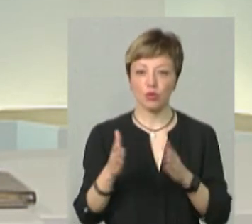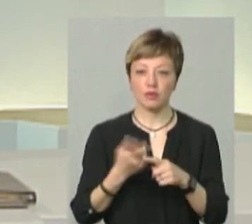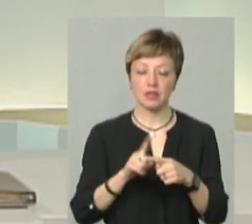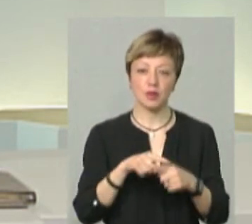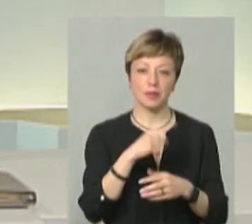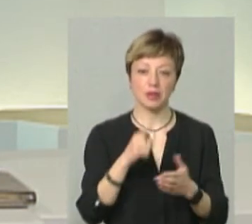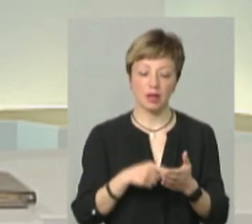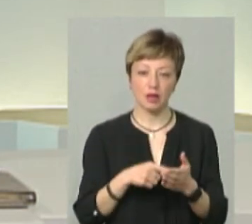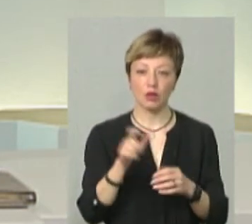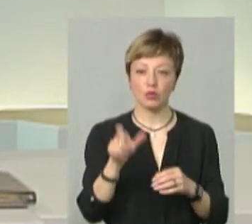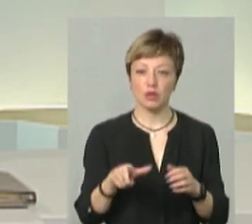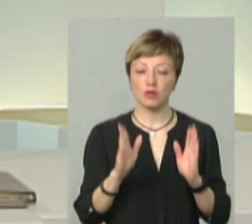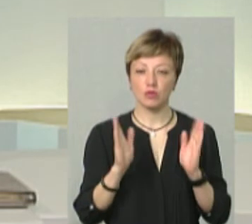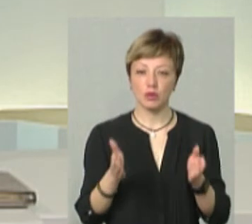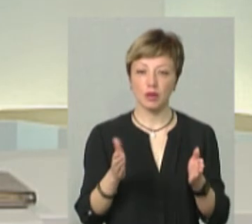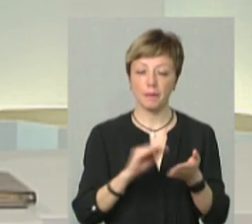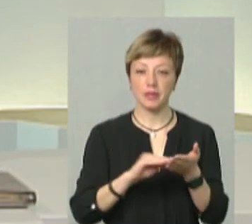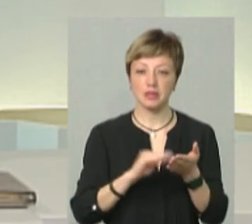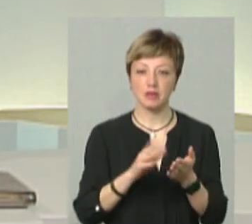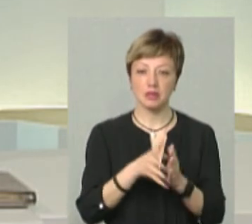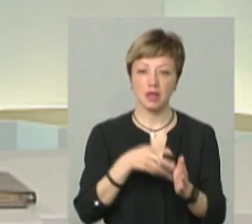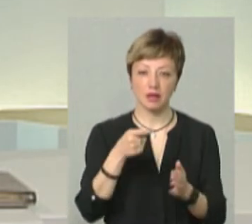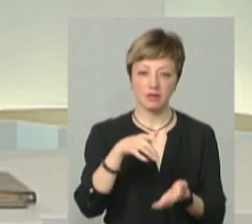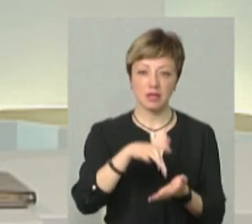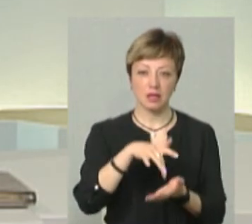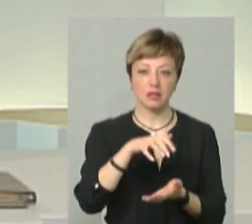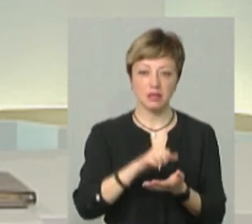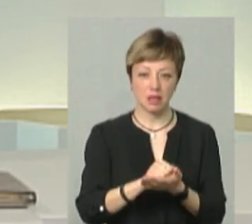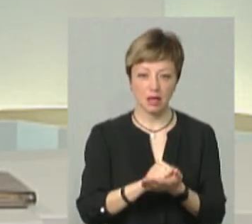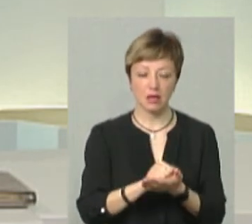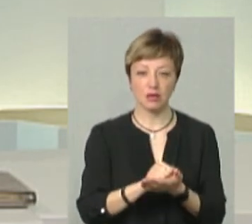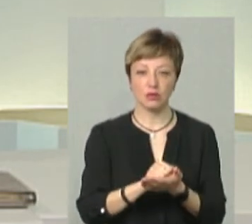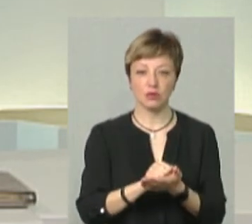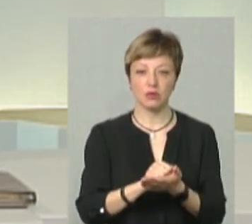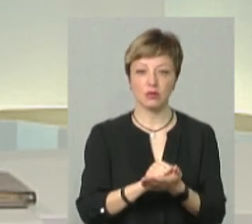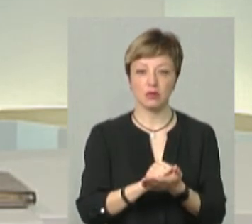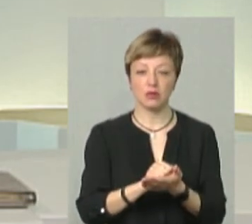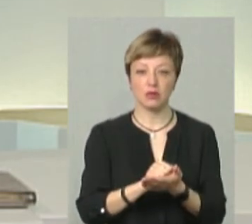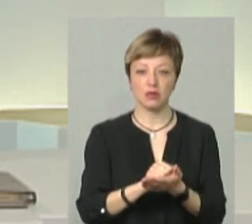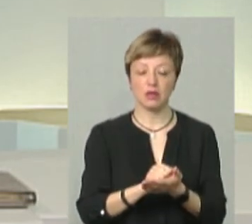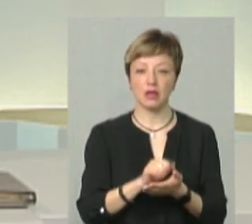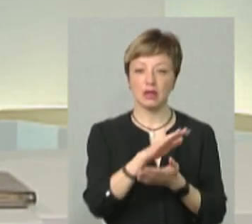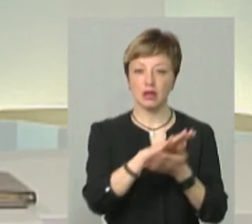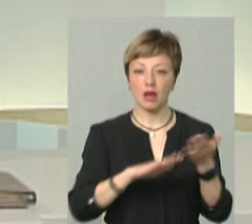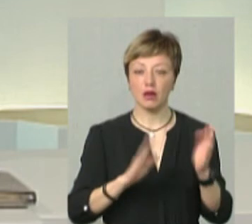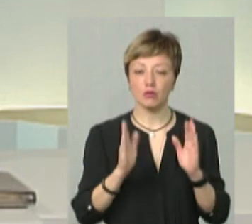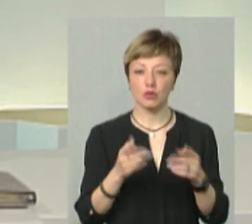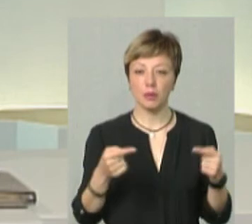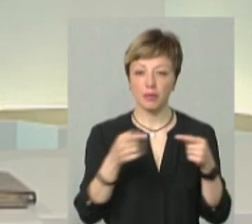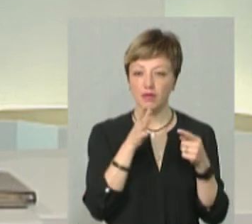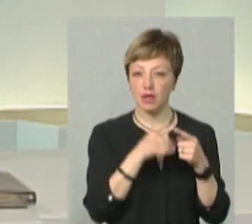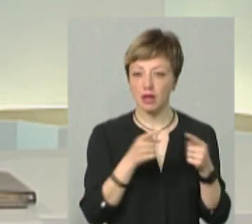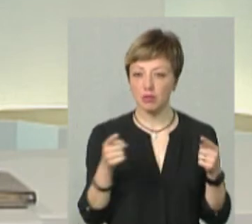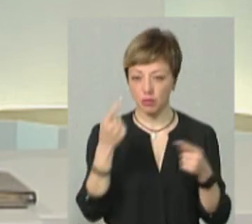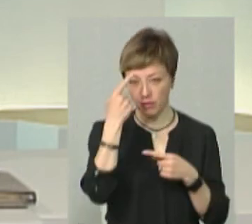це питання. Людина буде безпосередньо писати цю заяву в центрі зайнятості безпосередньо, і далі в нас буде певний термін для